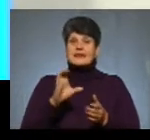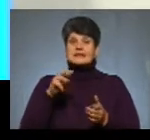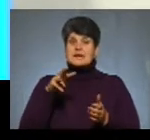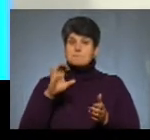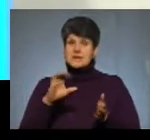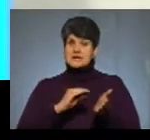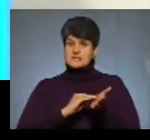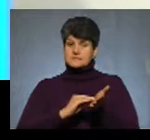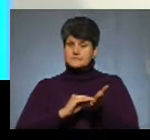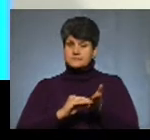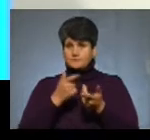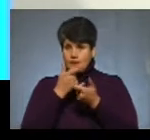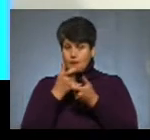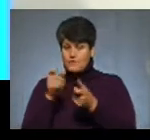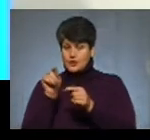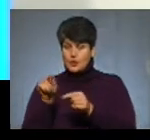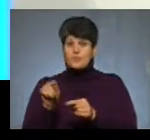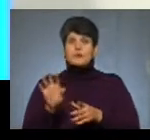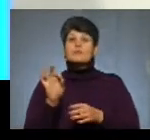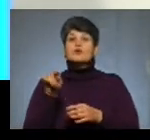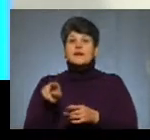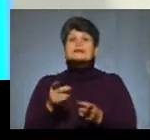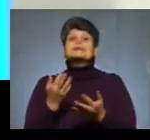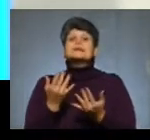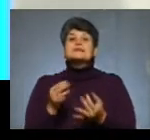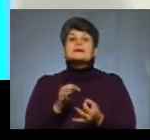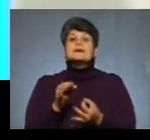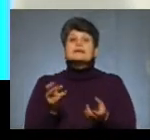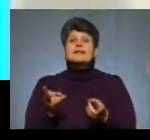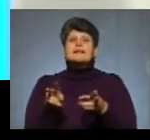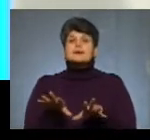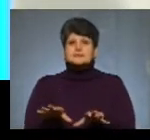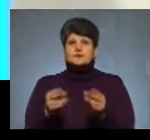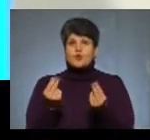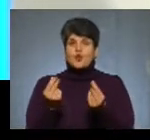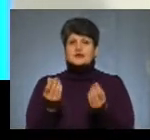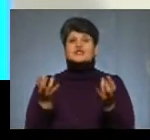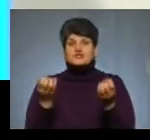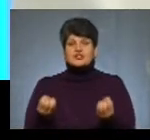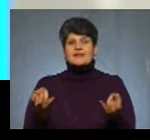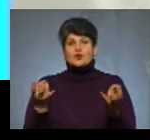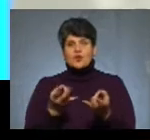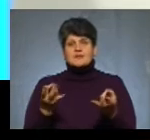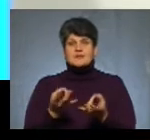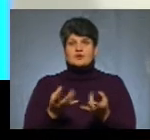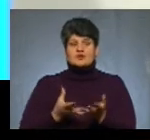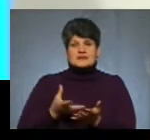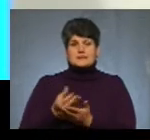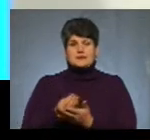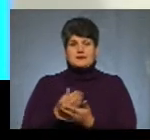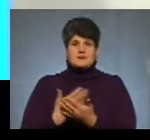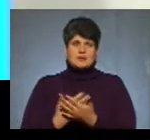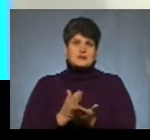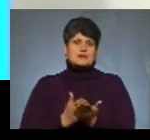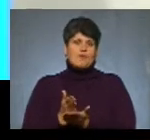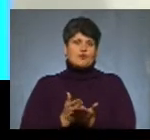СМС-повідомленням повідомить заявника про те, про залишок коштів, які ще необхідно заплатити за